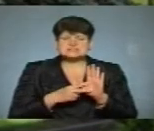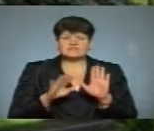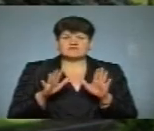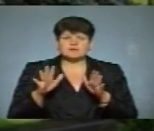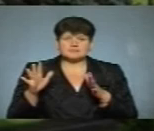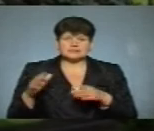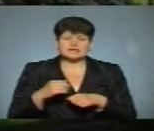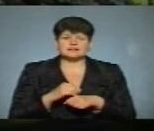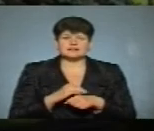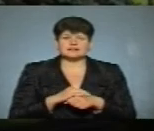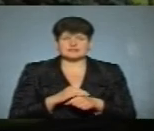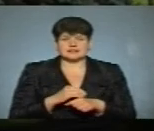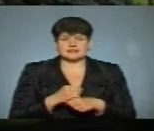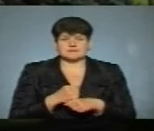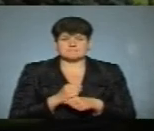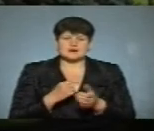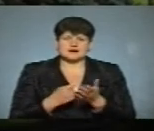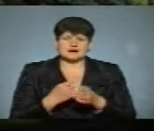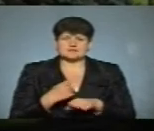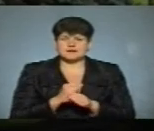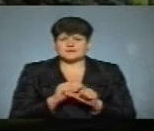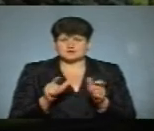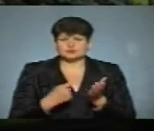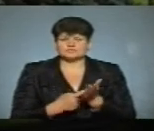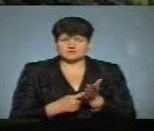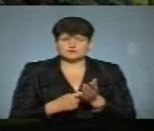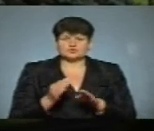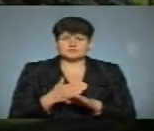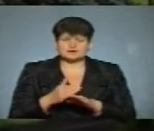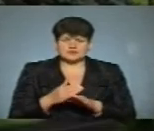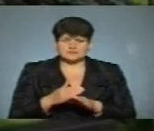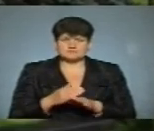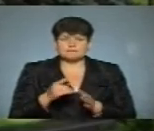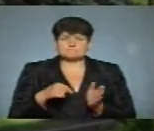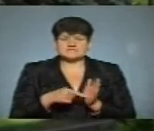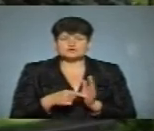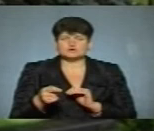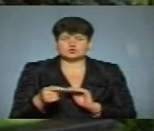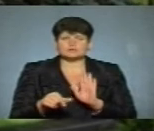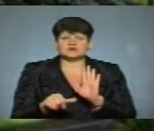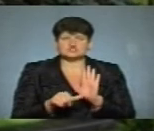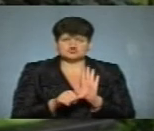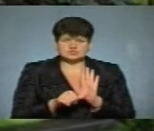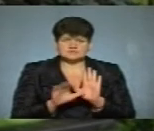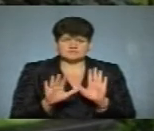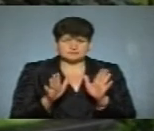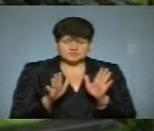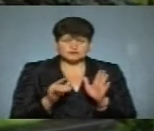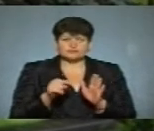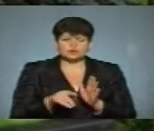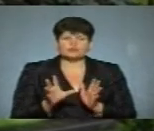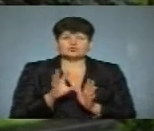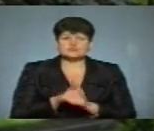лабораторно підтверджених розподіляються за територіями таким чином. місто Тернопіль. 6 випадків, в тому